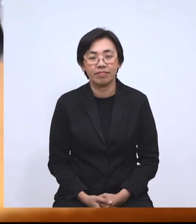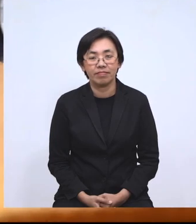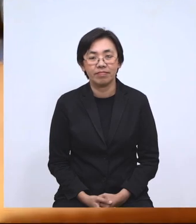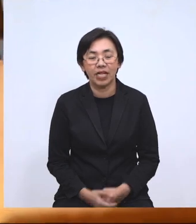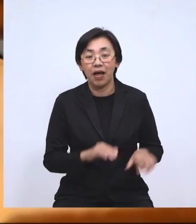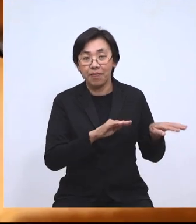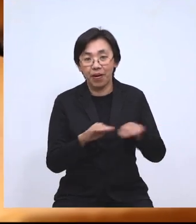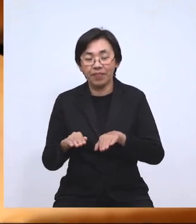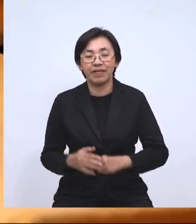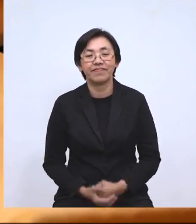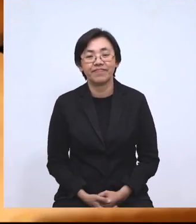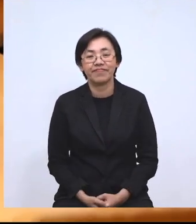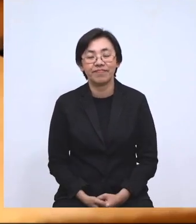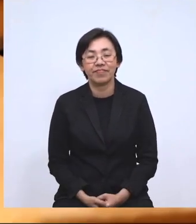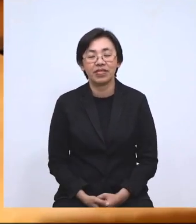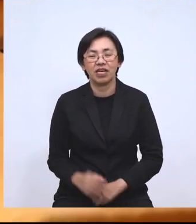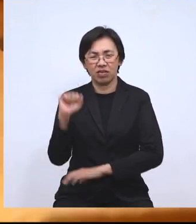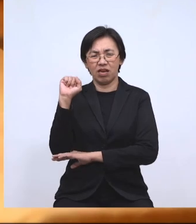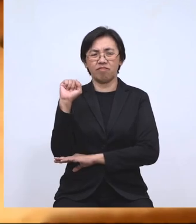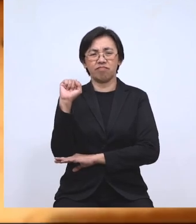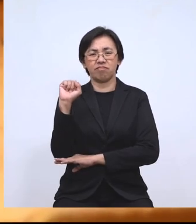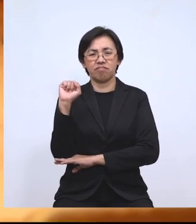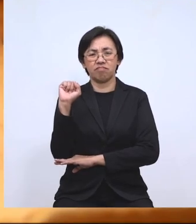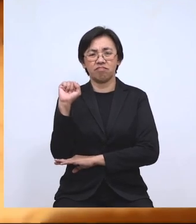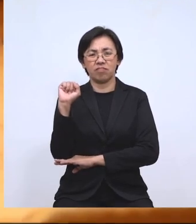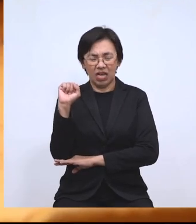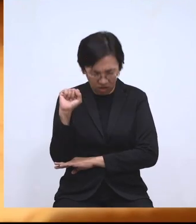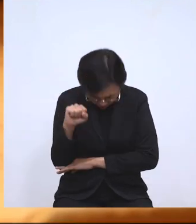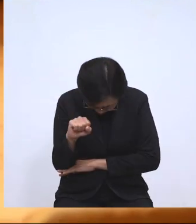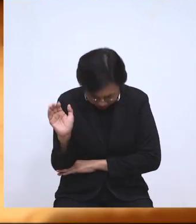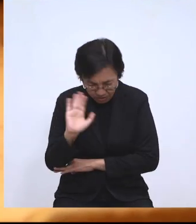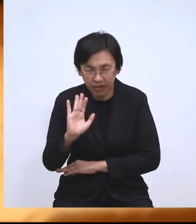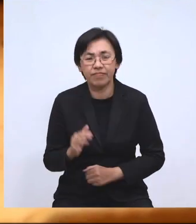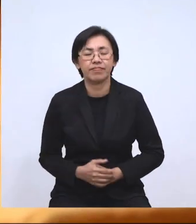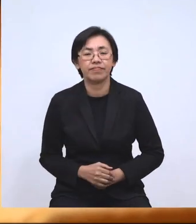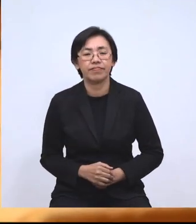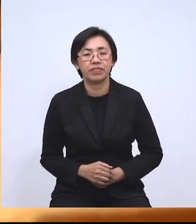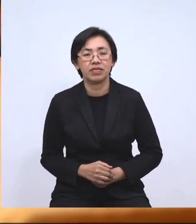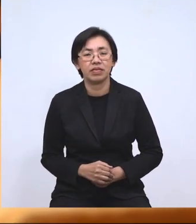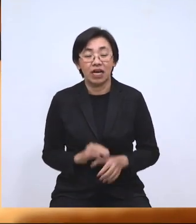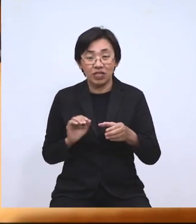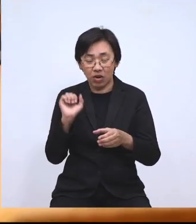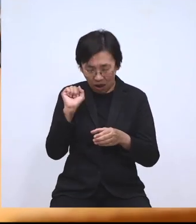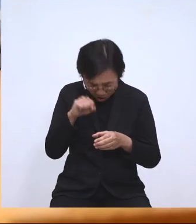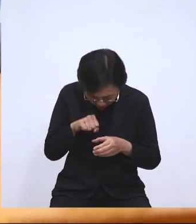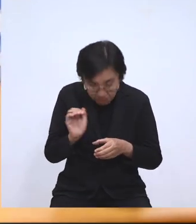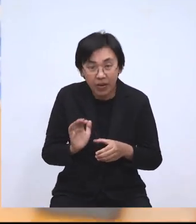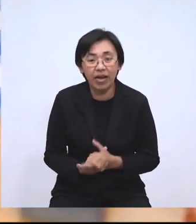มาพร้อมกันนั่งหลังตรงก่อนนะขวานั่งหลังตรงนะขวานจะไม่เอาหน้าเข้าหาแก้วนะ ยก